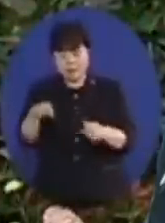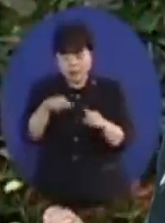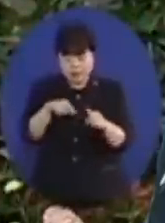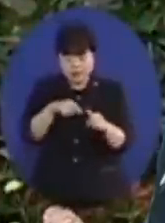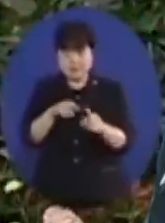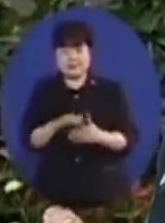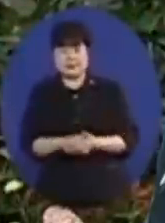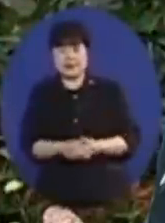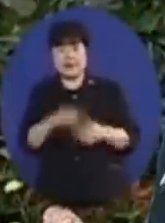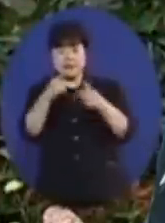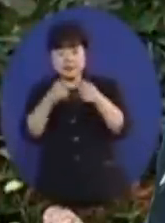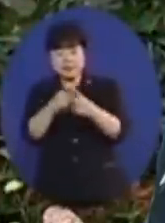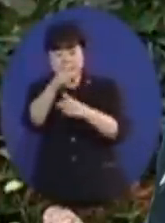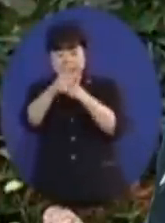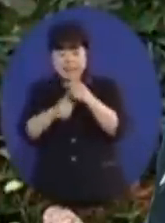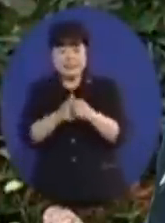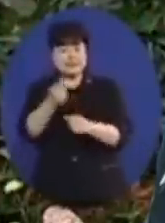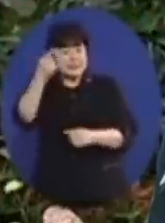사랑하자